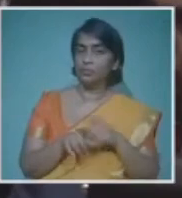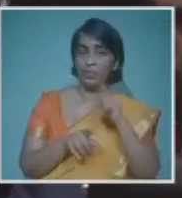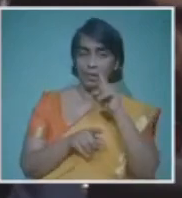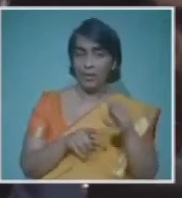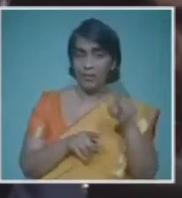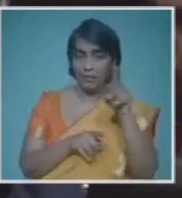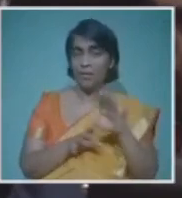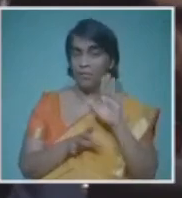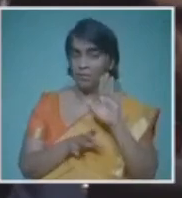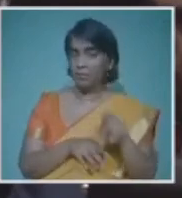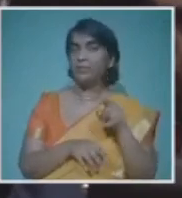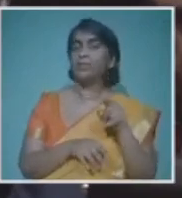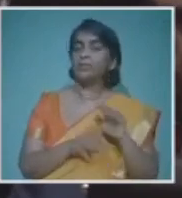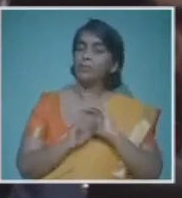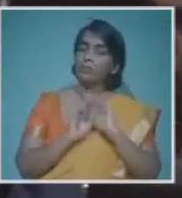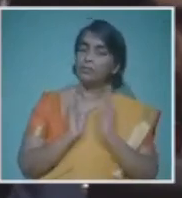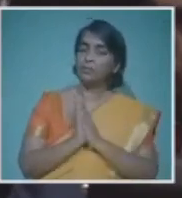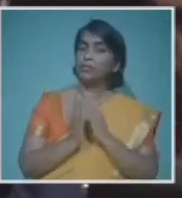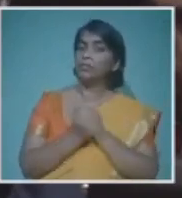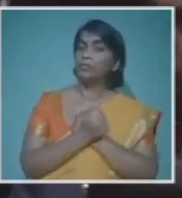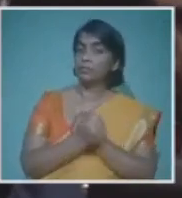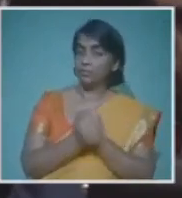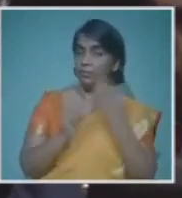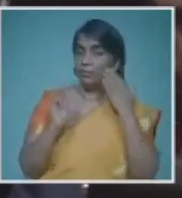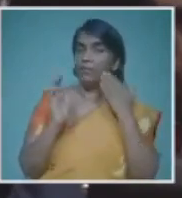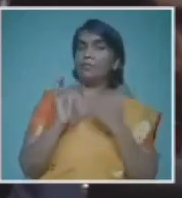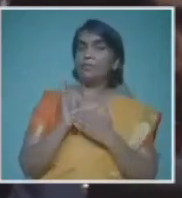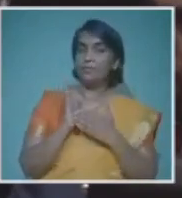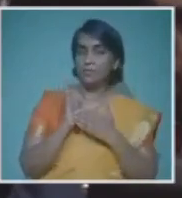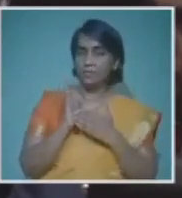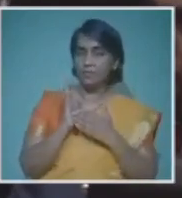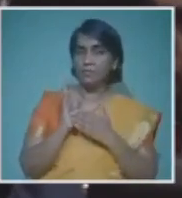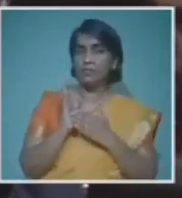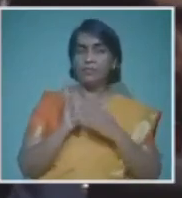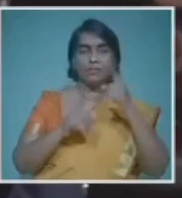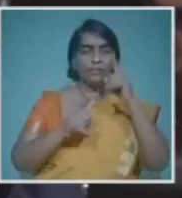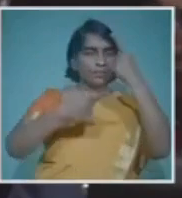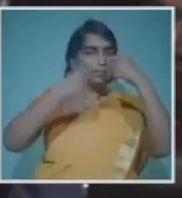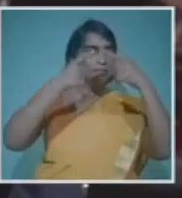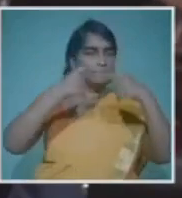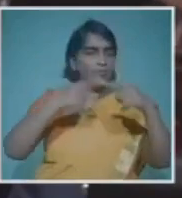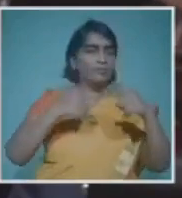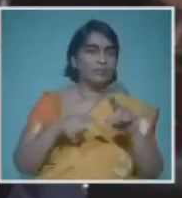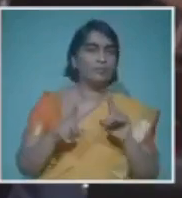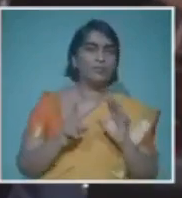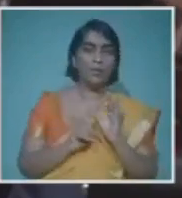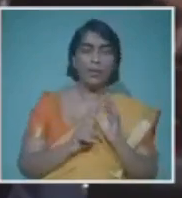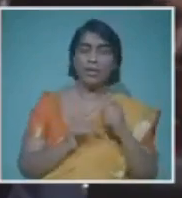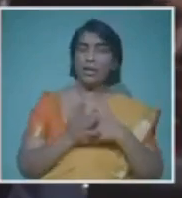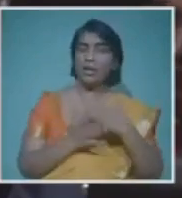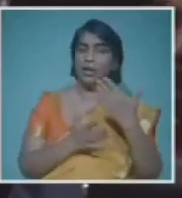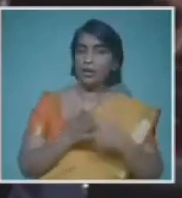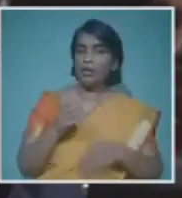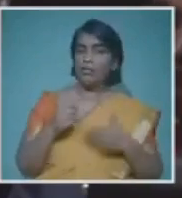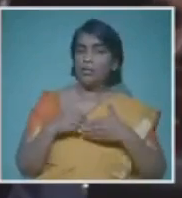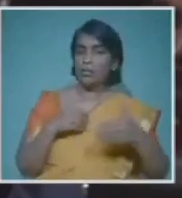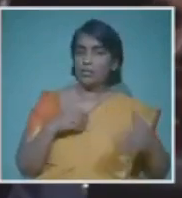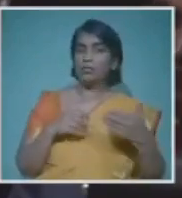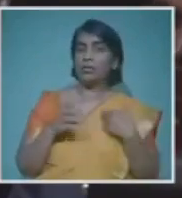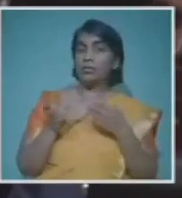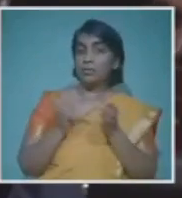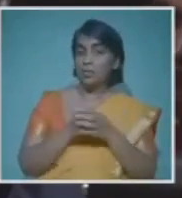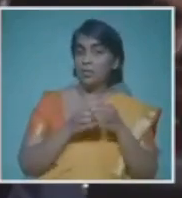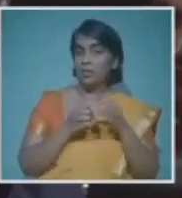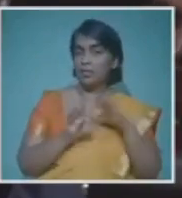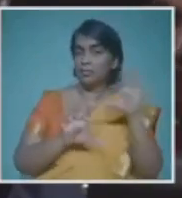වරදකරුවන් බවට පත්වලා තිබෙන සියලුම රැඳවියන් පිළිබඳව එක්කිනෙකනා පිළිබඳව පෞද්ගලික වාර්තාවල් මේ දවස්වල අපි කණ්ඩායම්